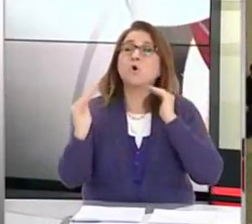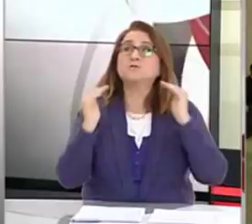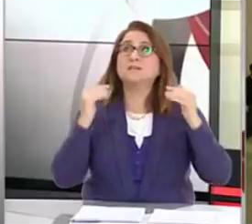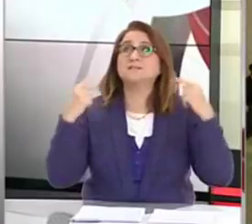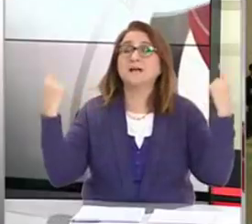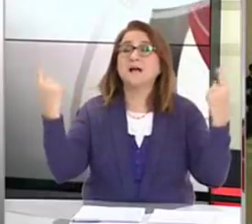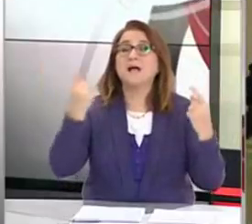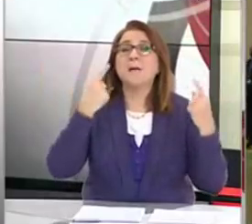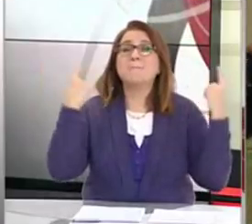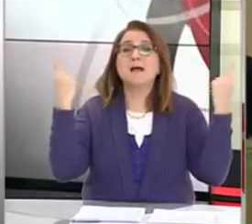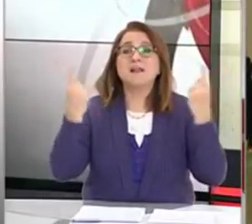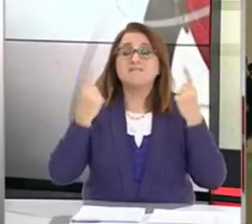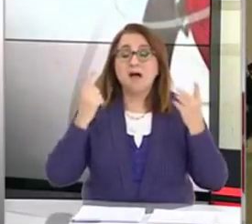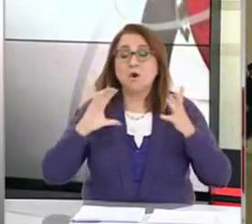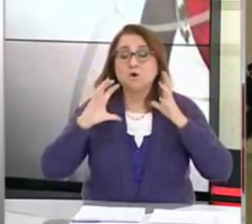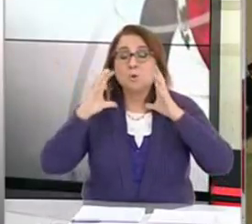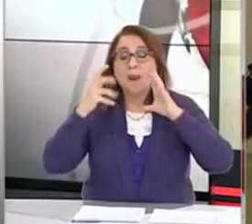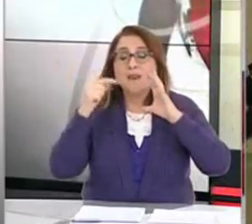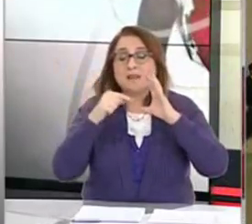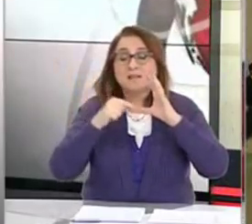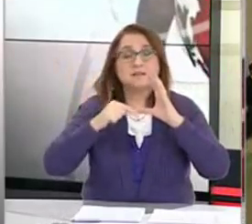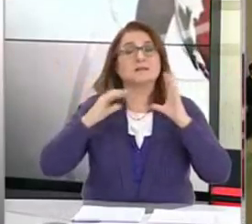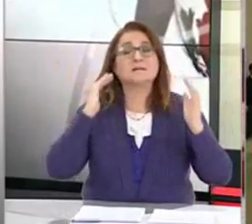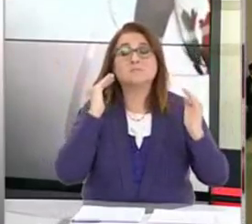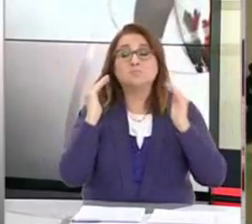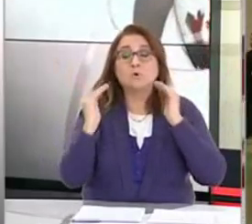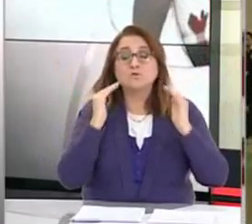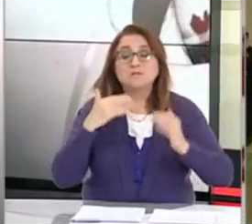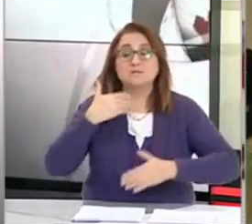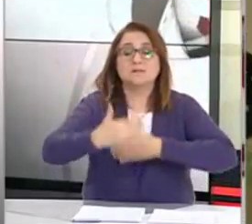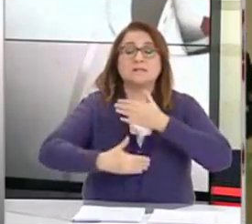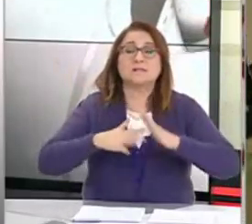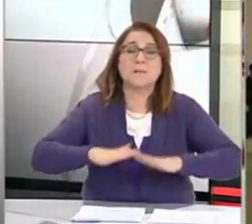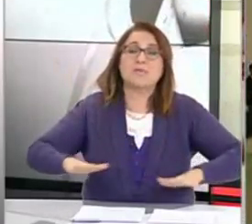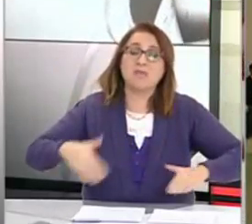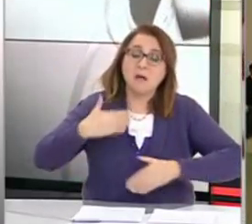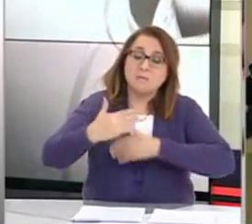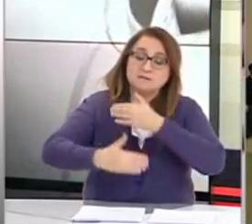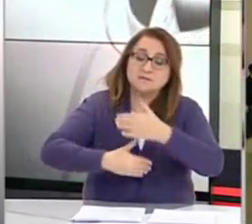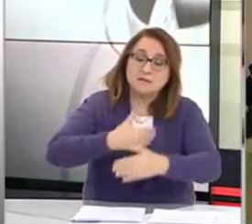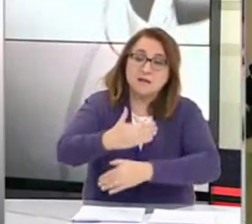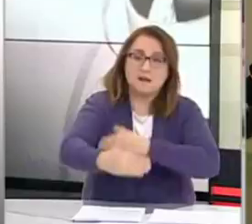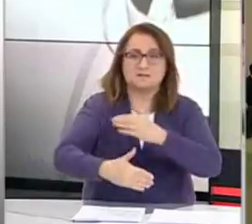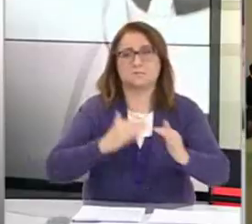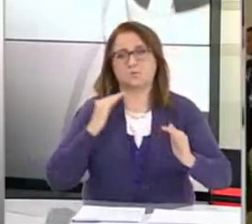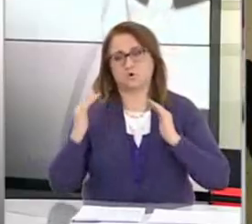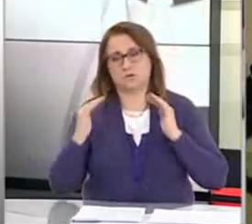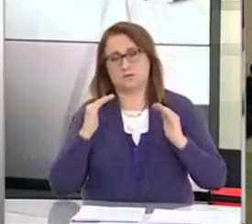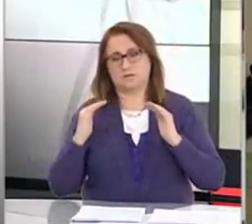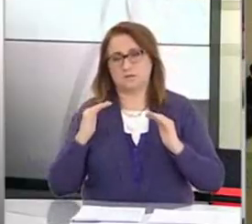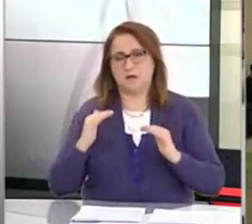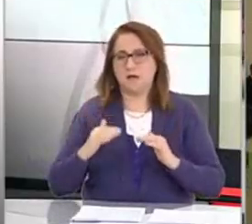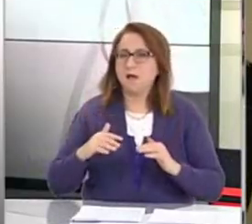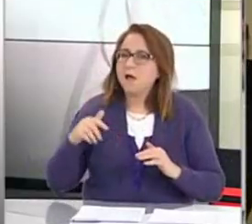του πλανήτη, θα προστατεύσουμε το μέλλον των επόμενων γενεών. Η Ελλάδα είναι μια χώρα που